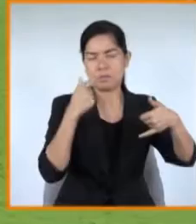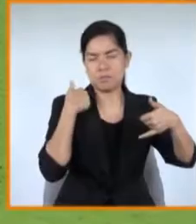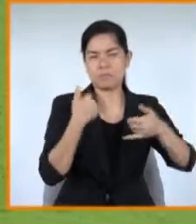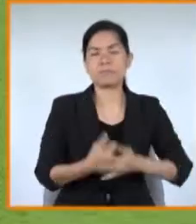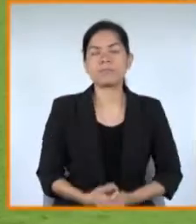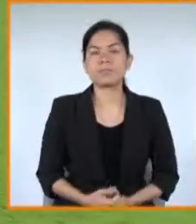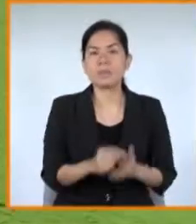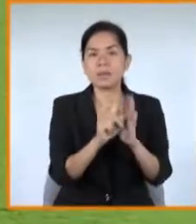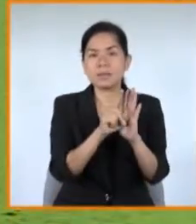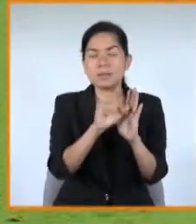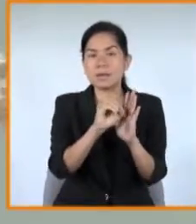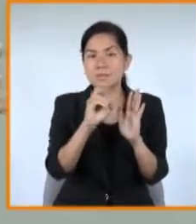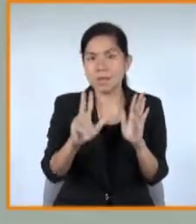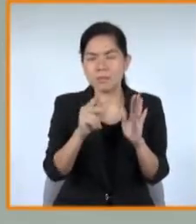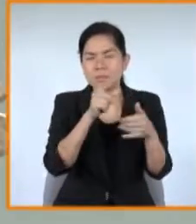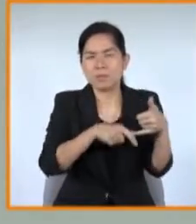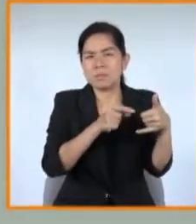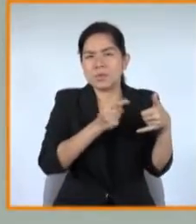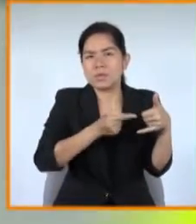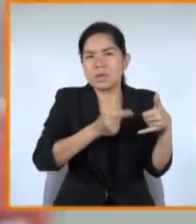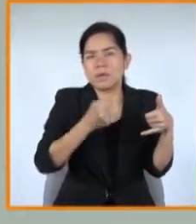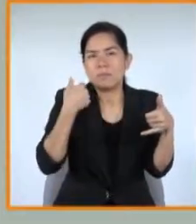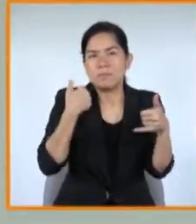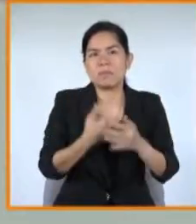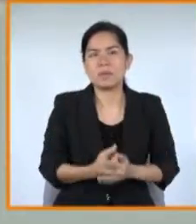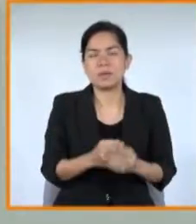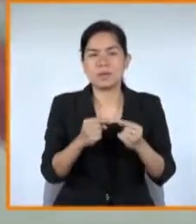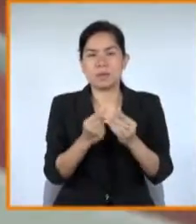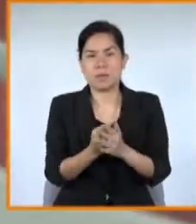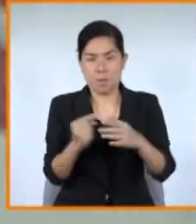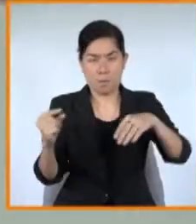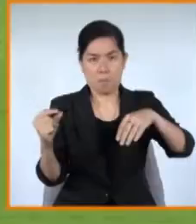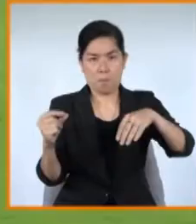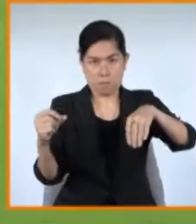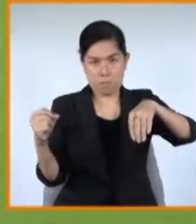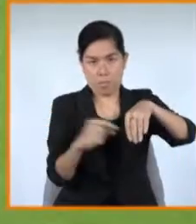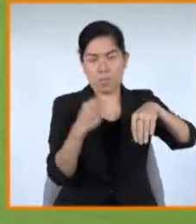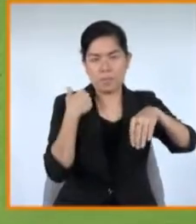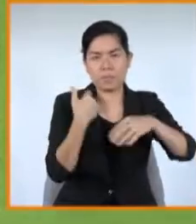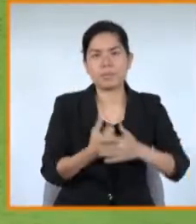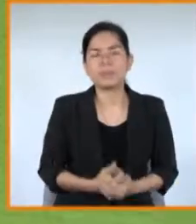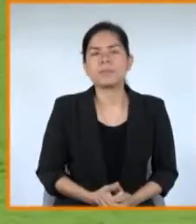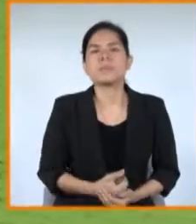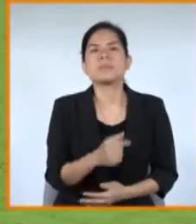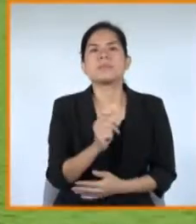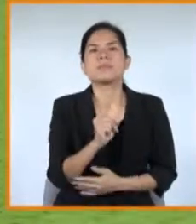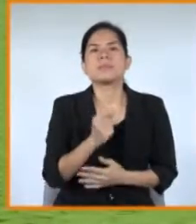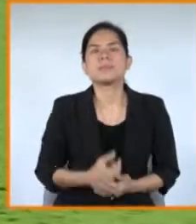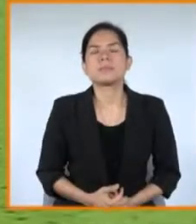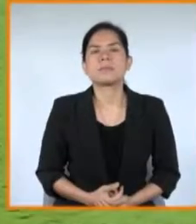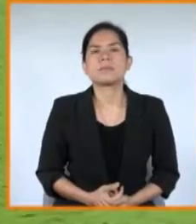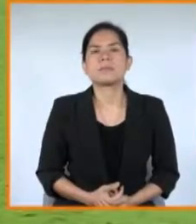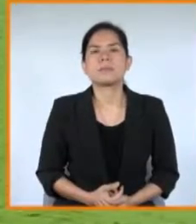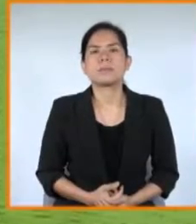จากนั้นครับนาที53คนเดิมนะครับชิปลูกนี้ข้ามศีรษะนายธวัชเมืองทองเข้าไปเพียงอีก1ทีต่อมานะครับก่อนที่จะม